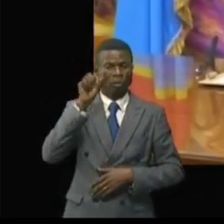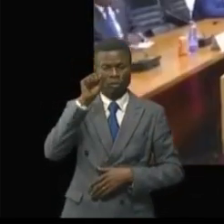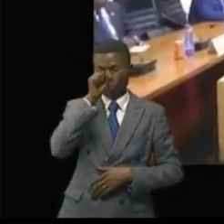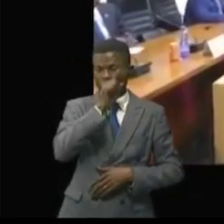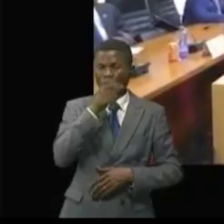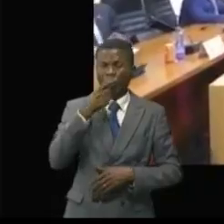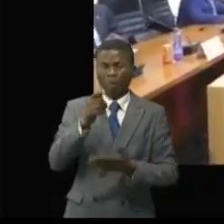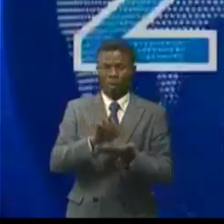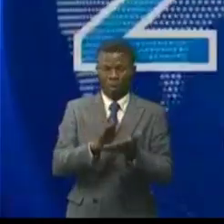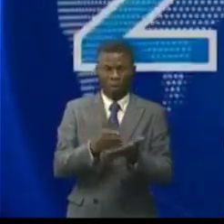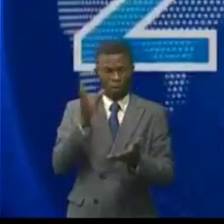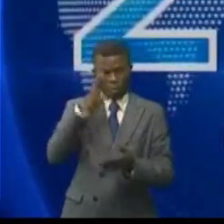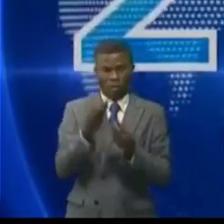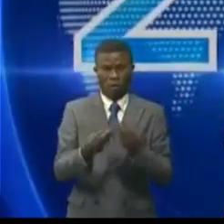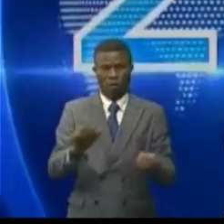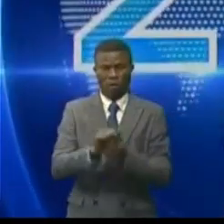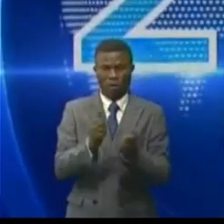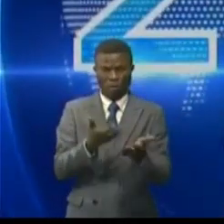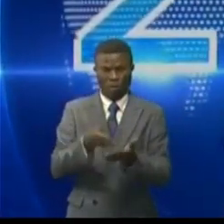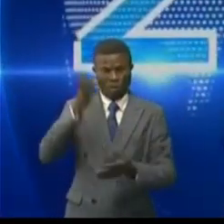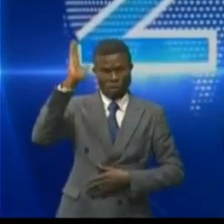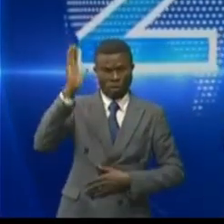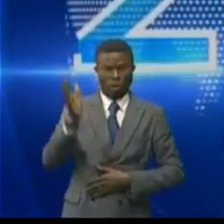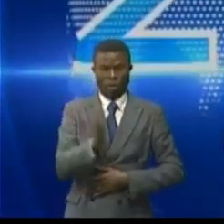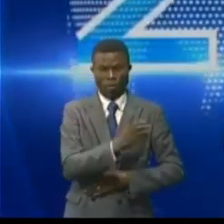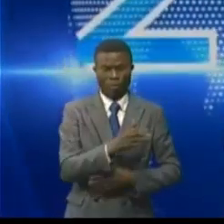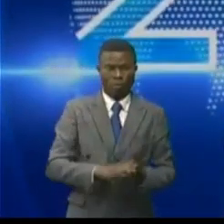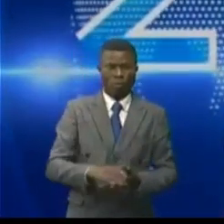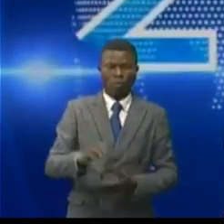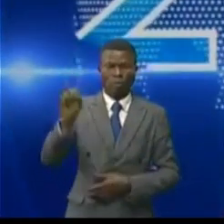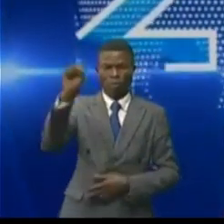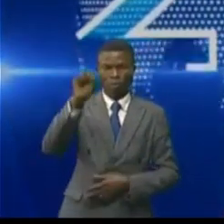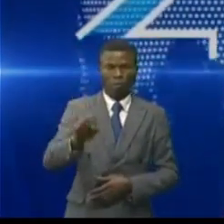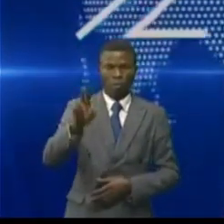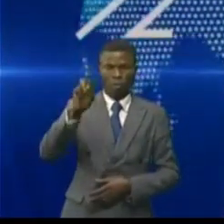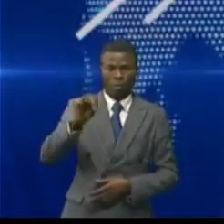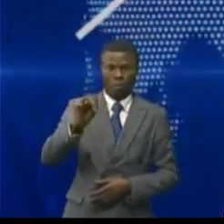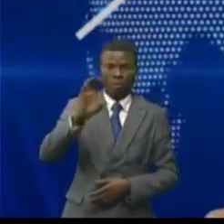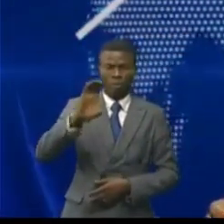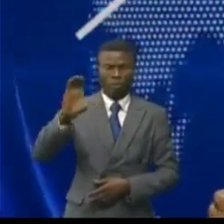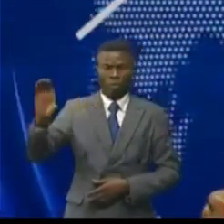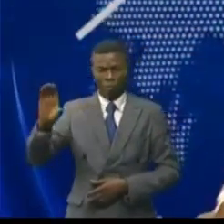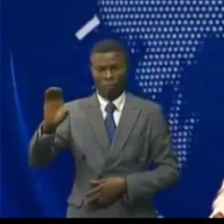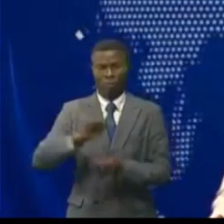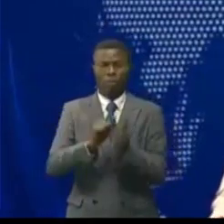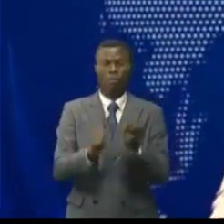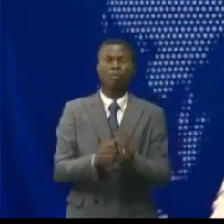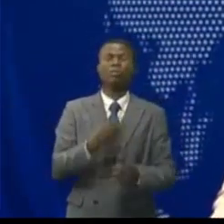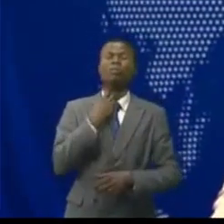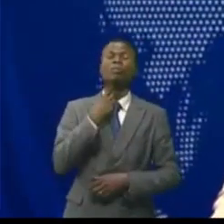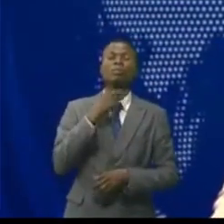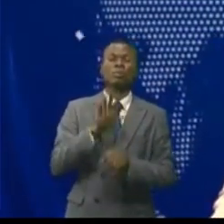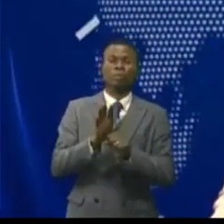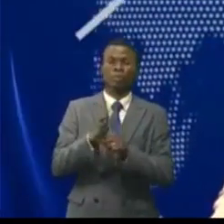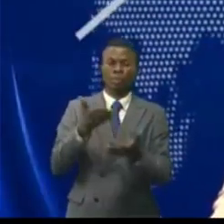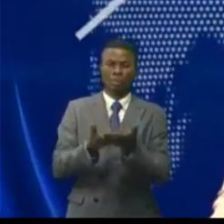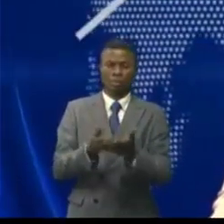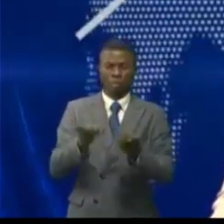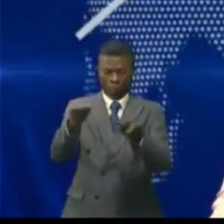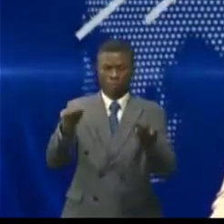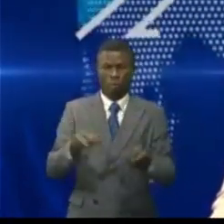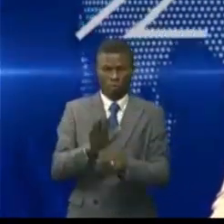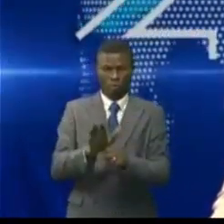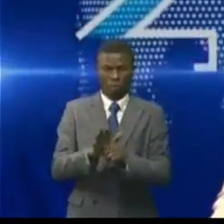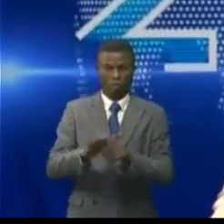Samalukonde Kyenge. La SNCC fait face à plusieurs difficultés qui bloquent son fonctionnement. Plusieurs sites de